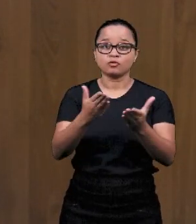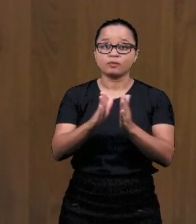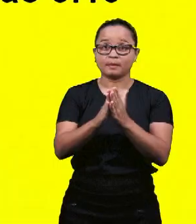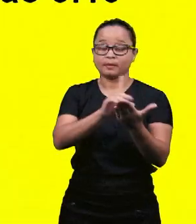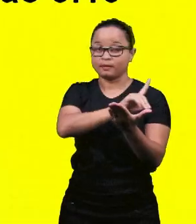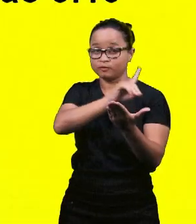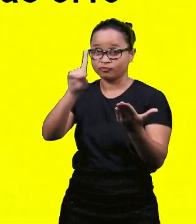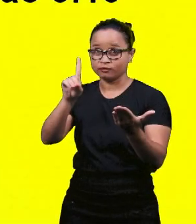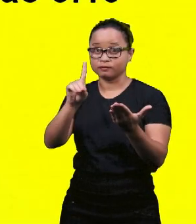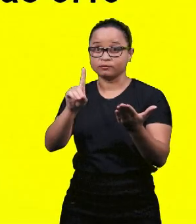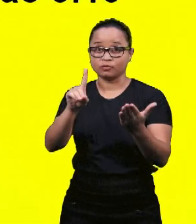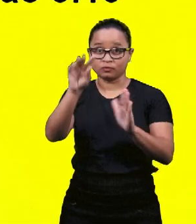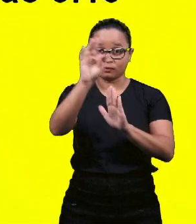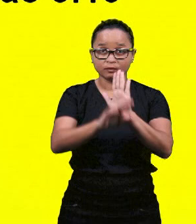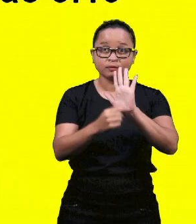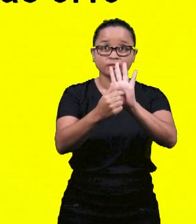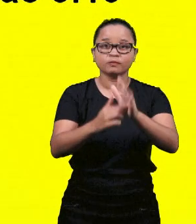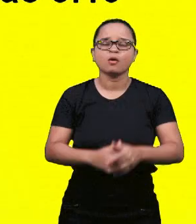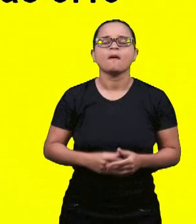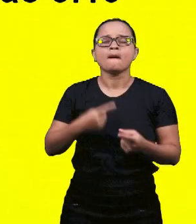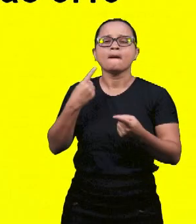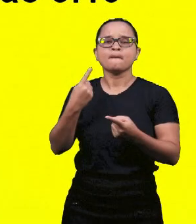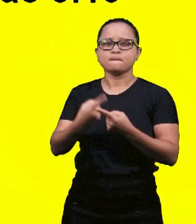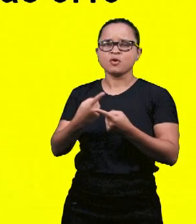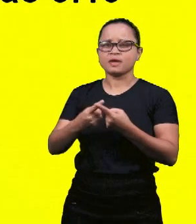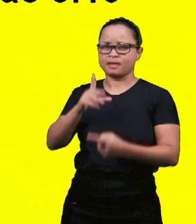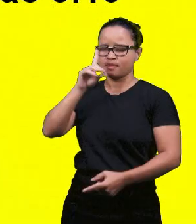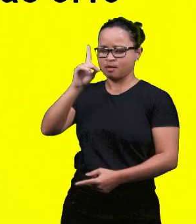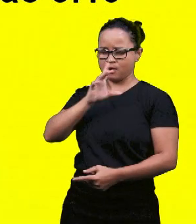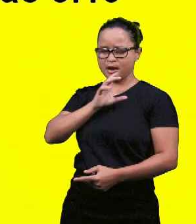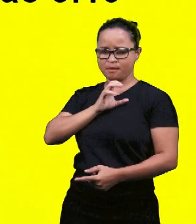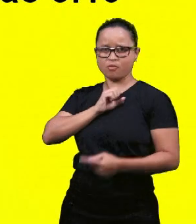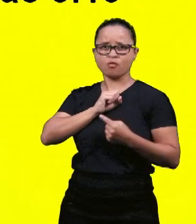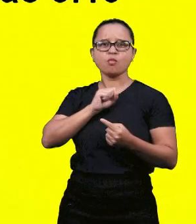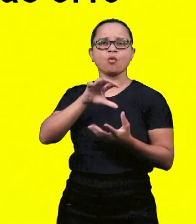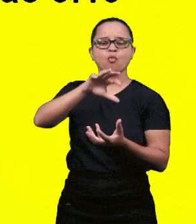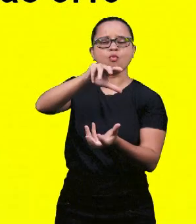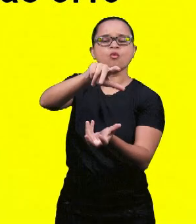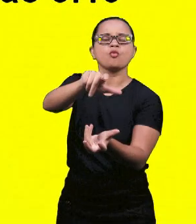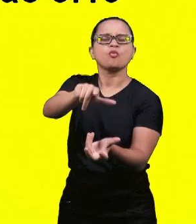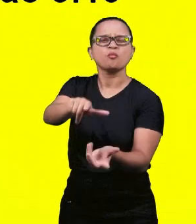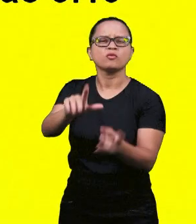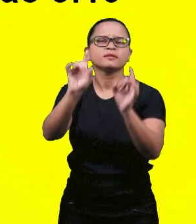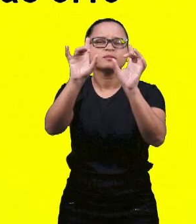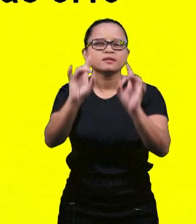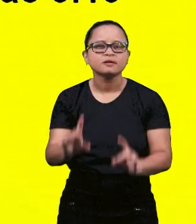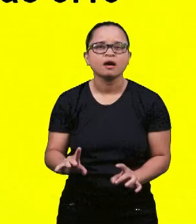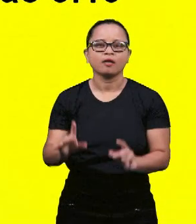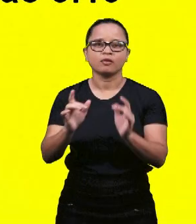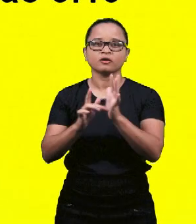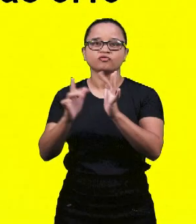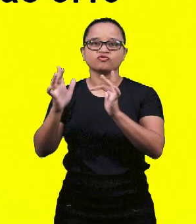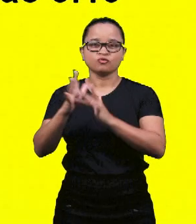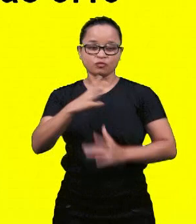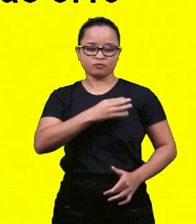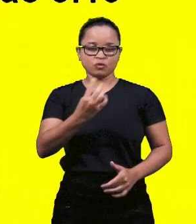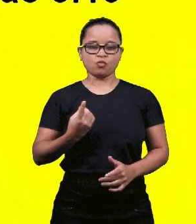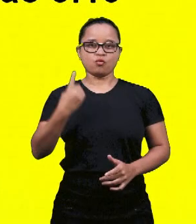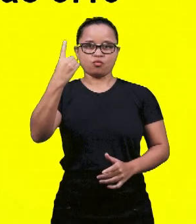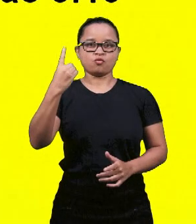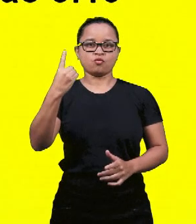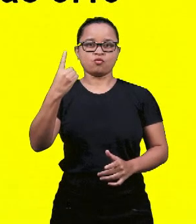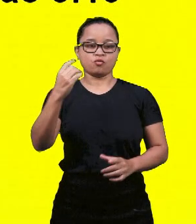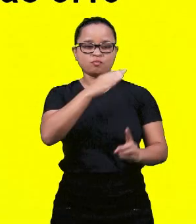le texte qui est projeté. Car Dieu a aimé le monde de telle manière qu'il a donné son Fils unique afin que tous ceux qui